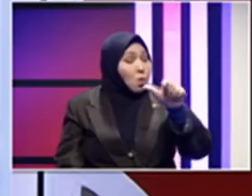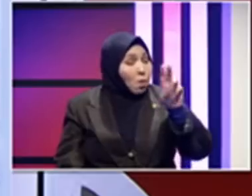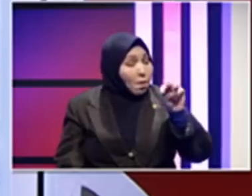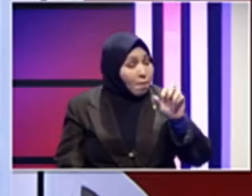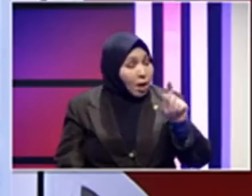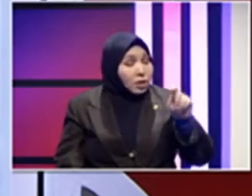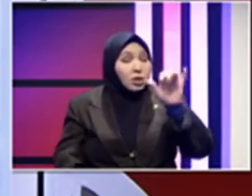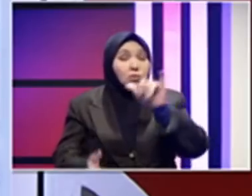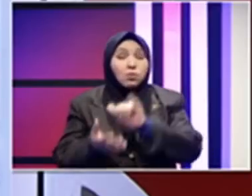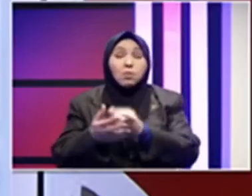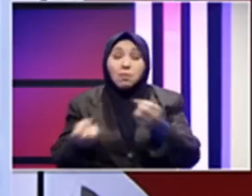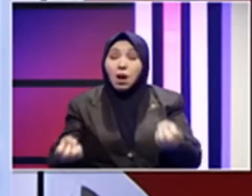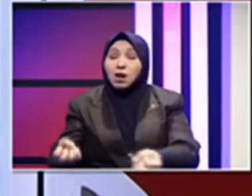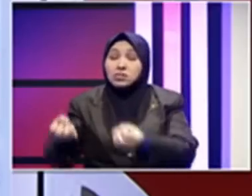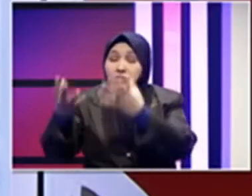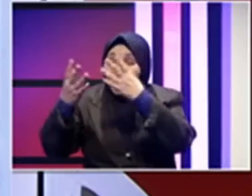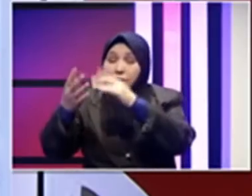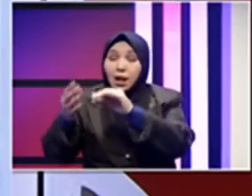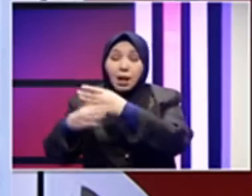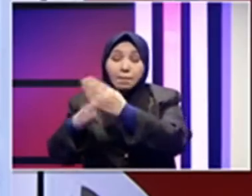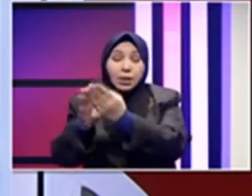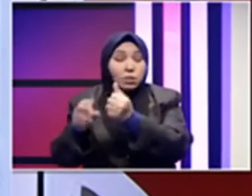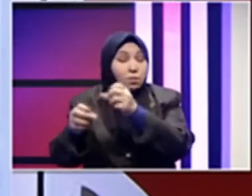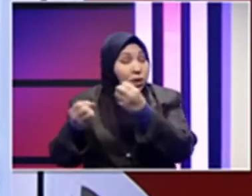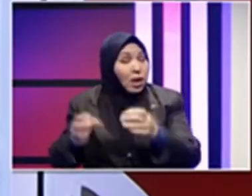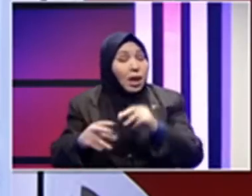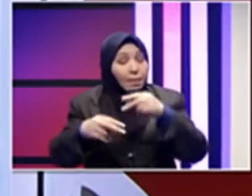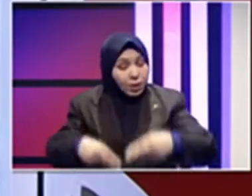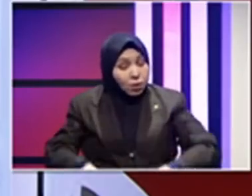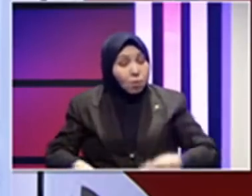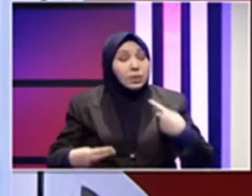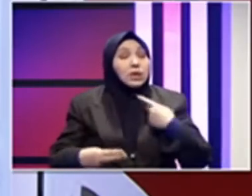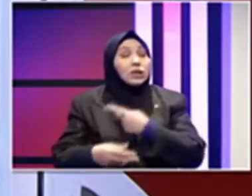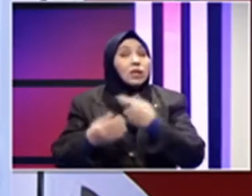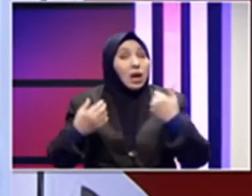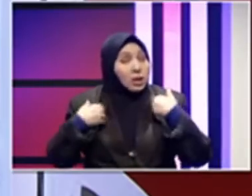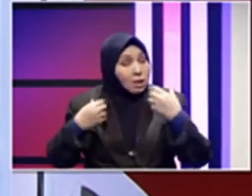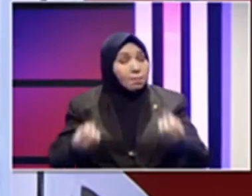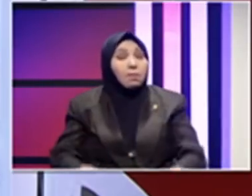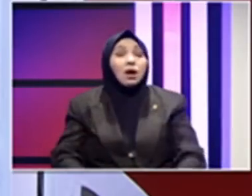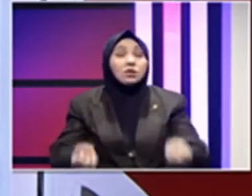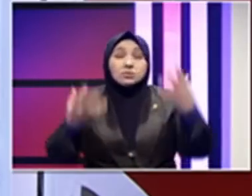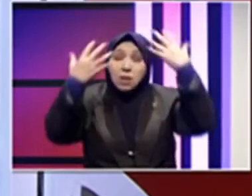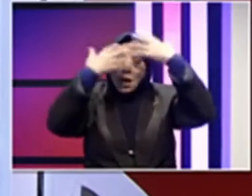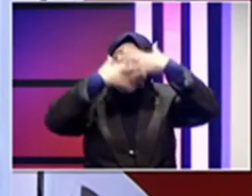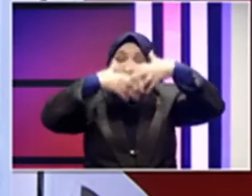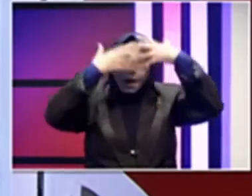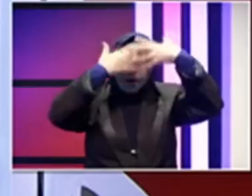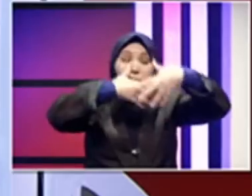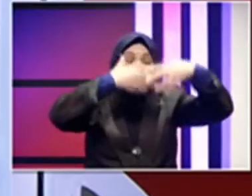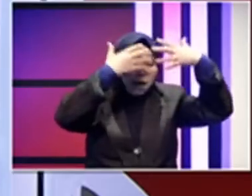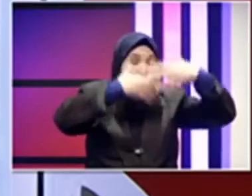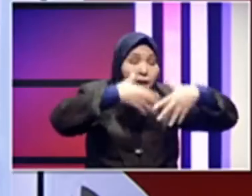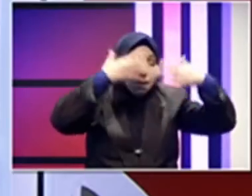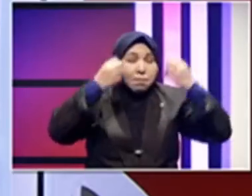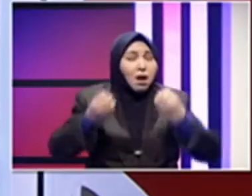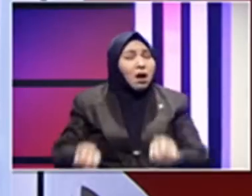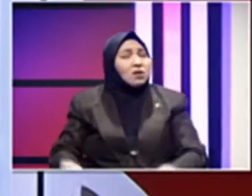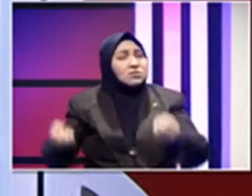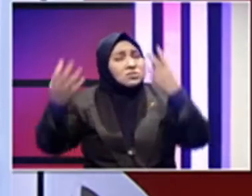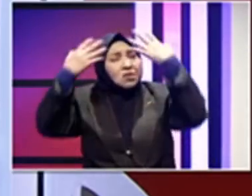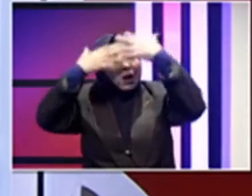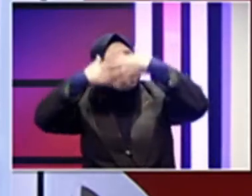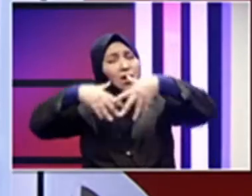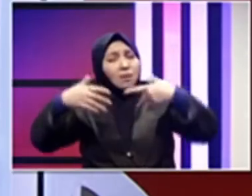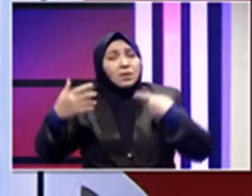dalam bentuk jamak. Maksudnya apa? Maksudnya dalam hidup kita ustaz, kita ada banyak kegelapan-kegelapan. Banyak kegelapan. Contohnya